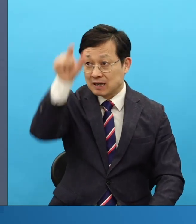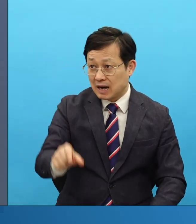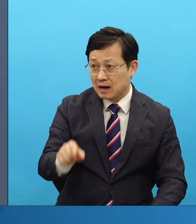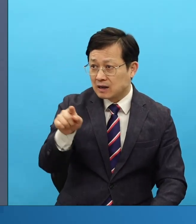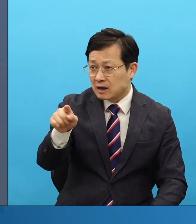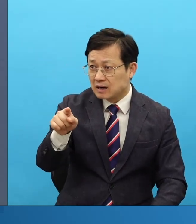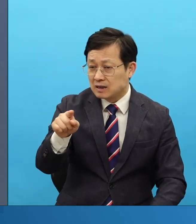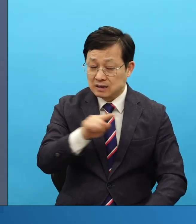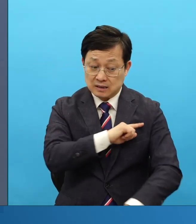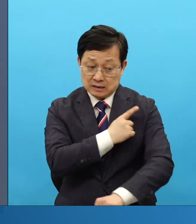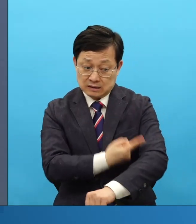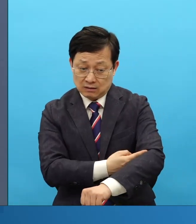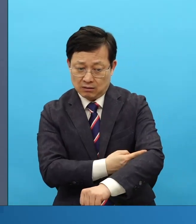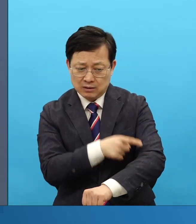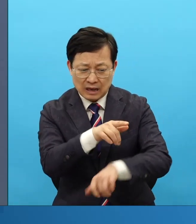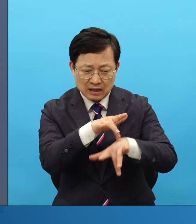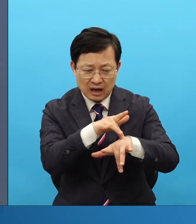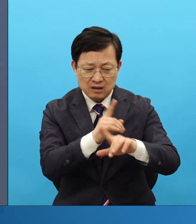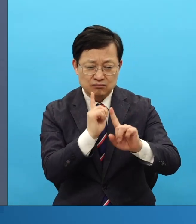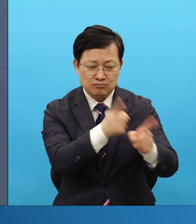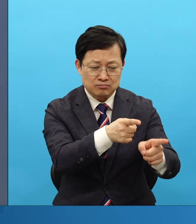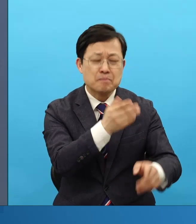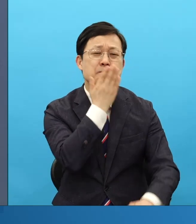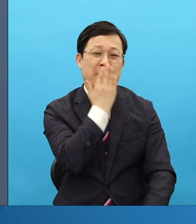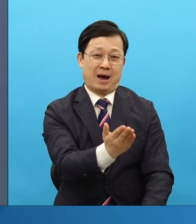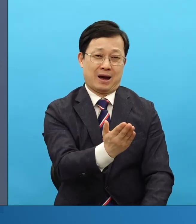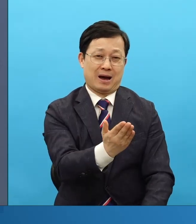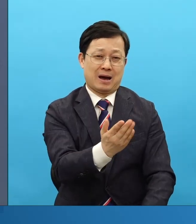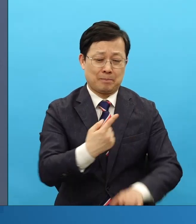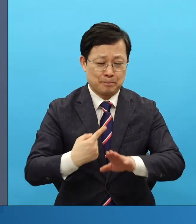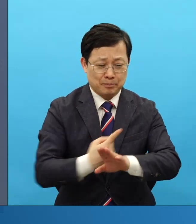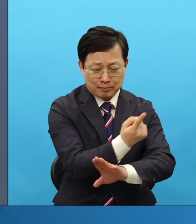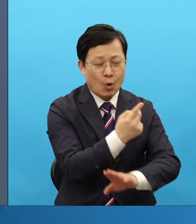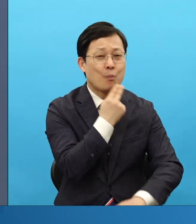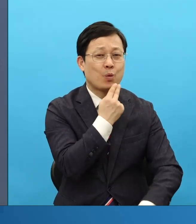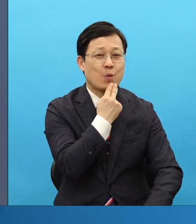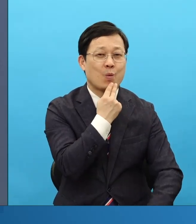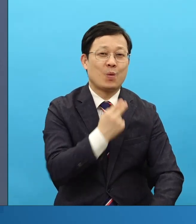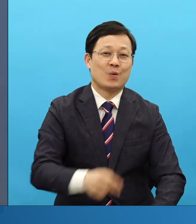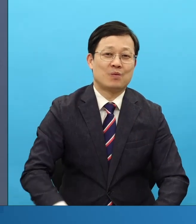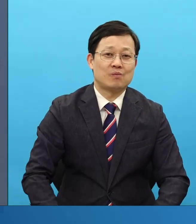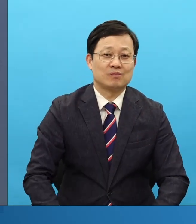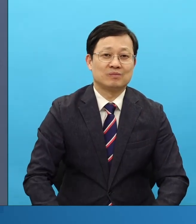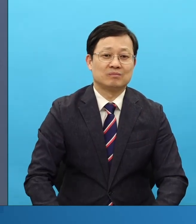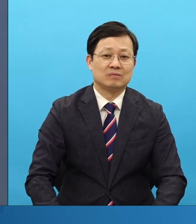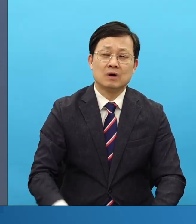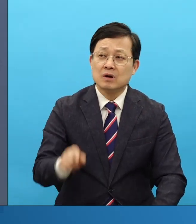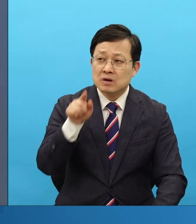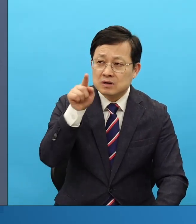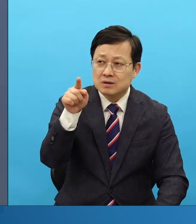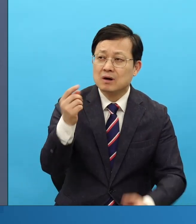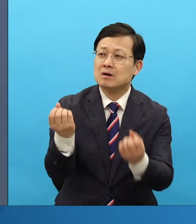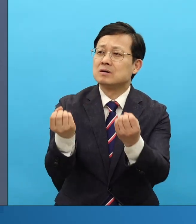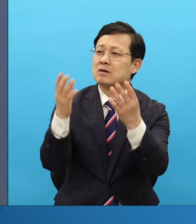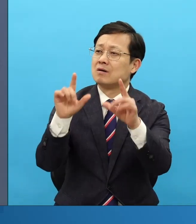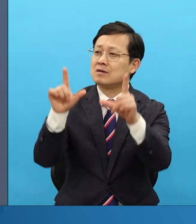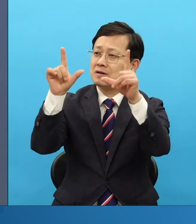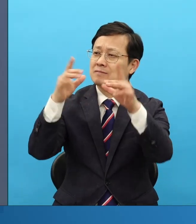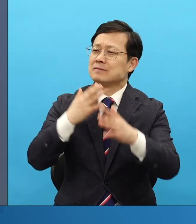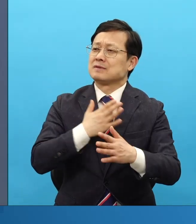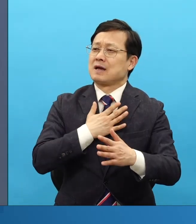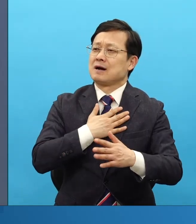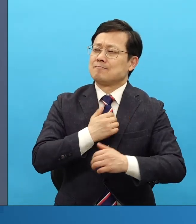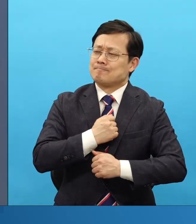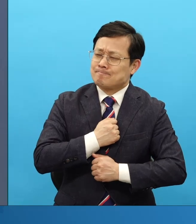앞에만 무릎 꿇는 거예요. And Satan, who only brings you suffering, will only come to its knees when it is before the cross 그래, of 그 Jesus 줄기를 Christ. 지킨 거예요. And that's what they were enjoying.